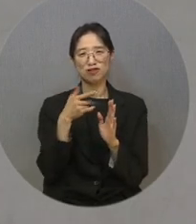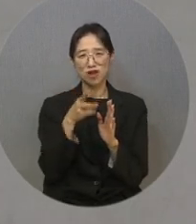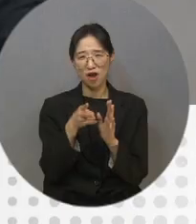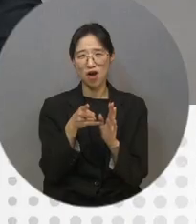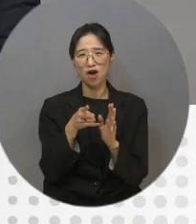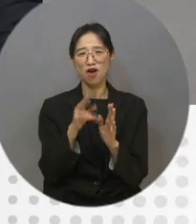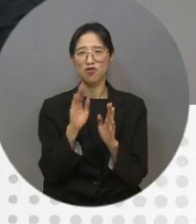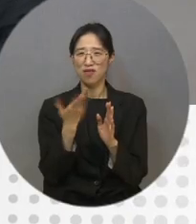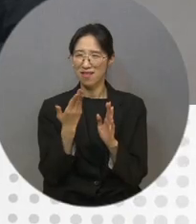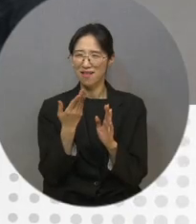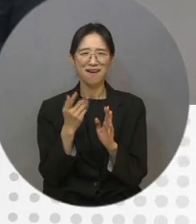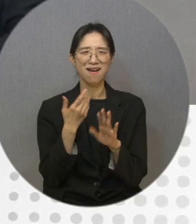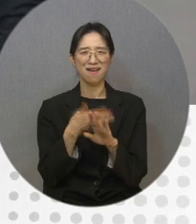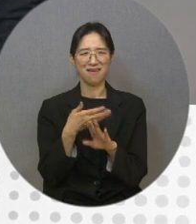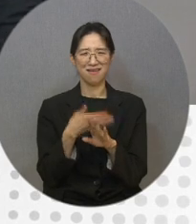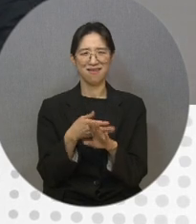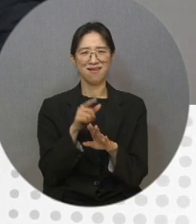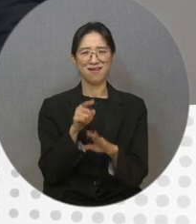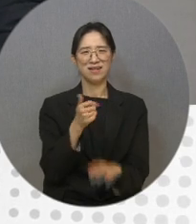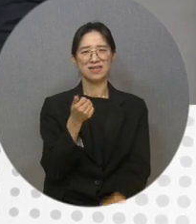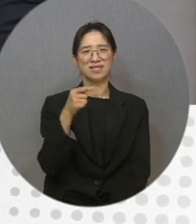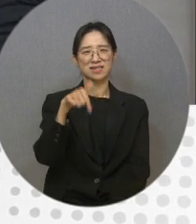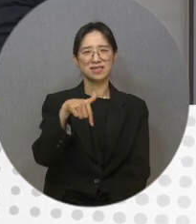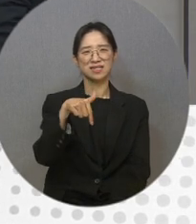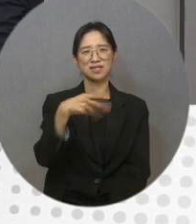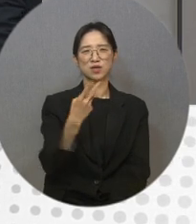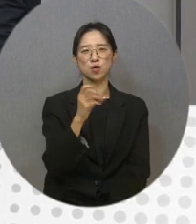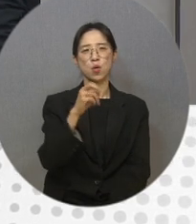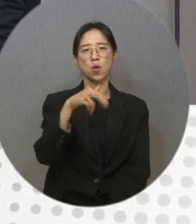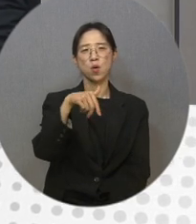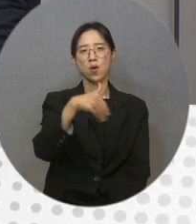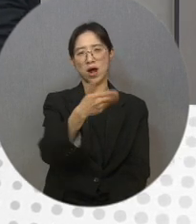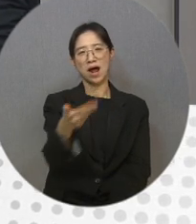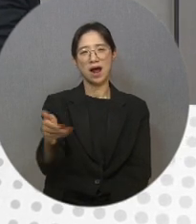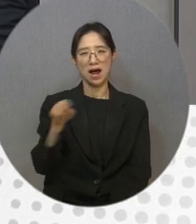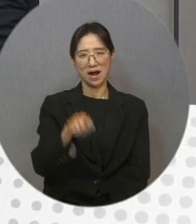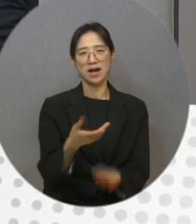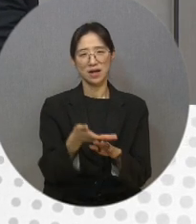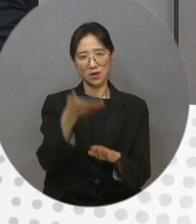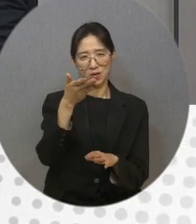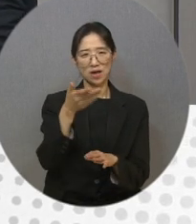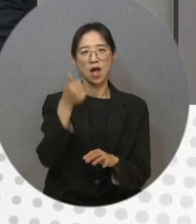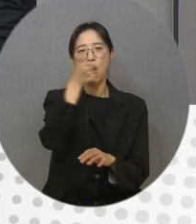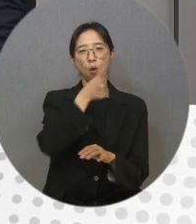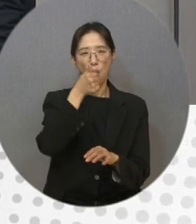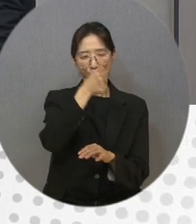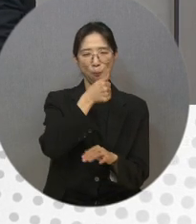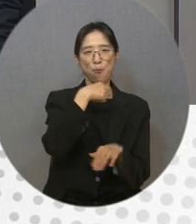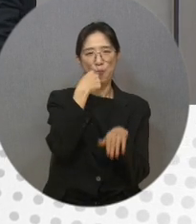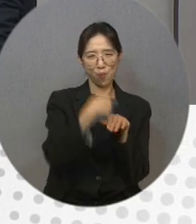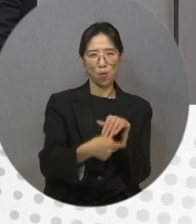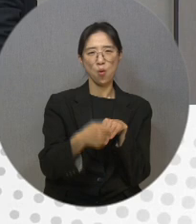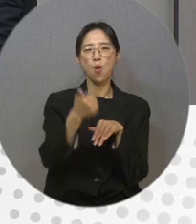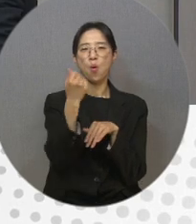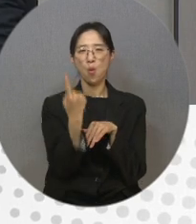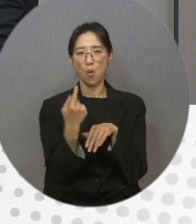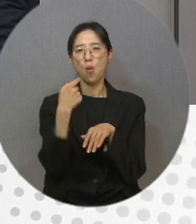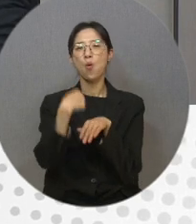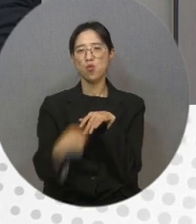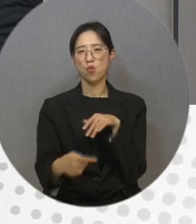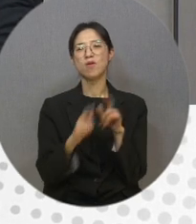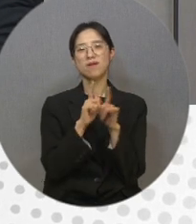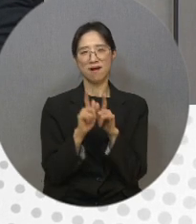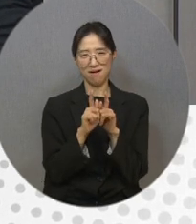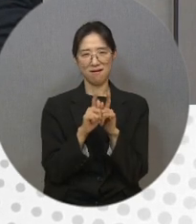아니고요. 흑룡강성 여기에 이게 흑룡강인데 이 흑룡강 위에 보면 곰족과 호족이 살았습니다. 호족과